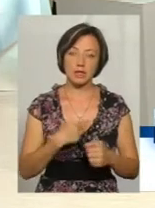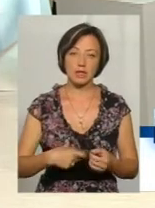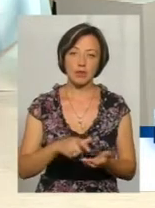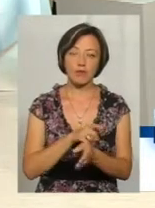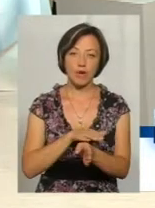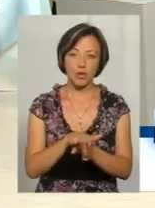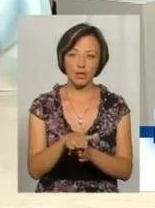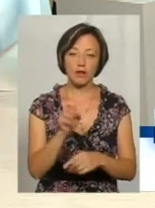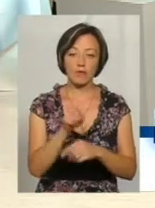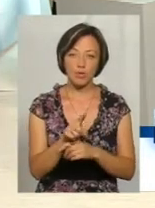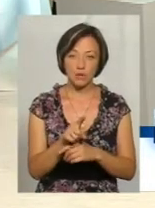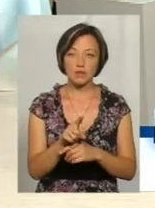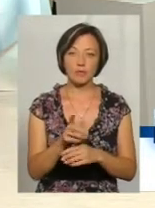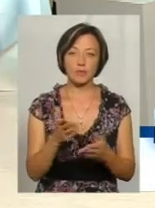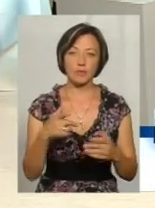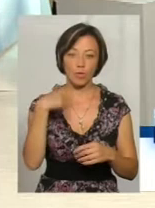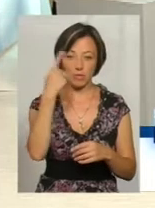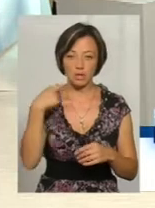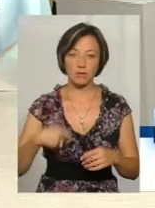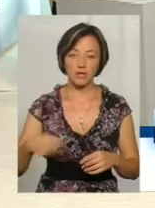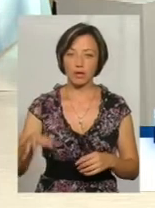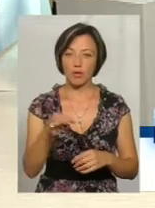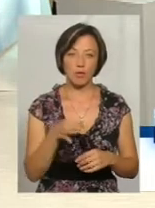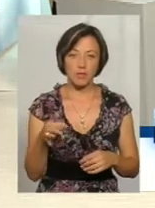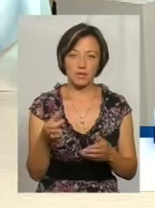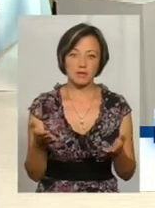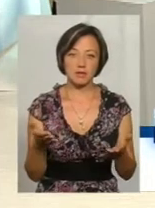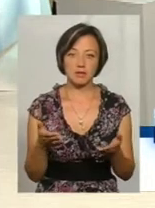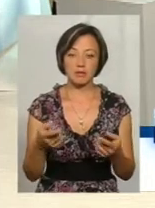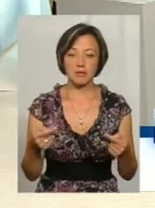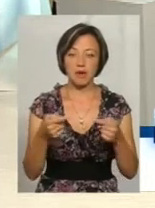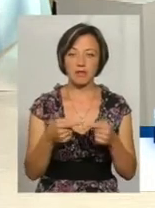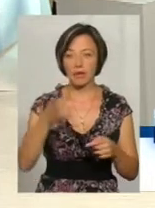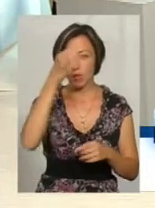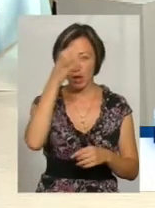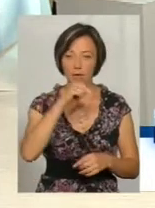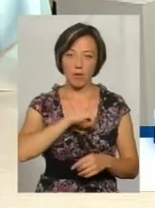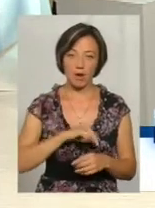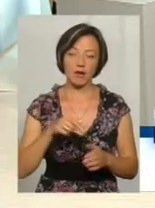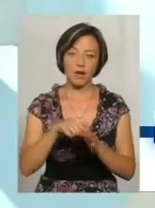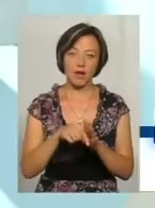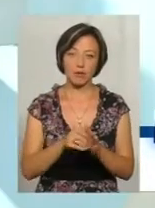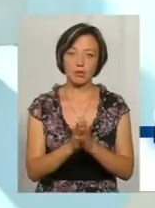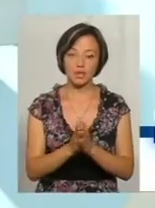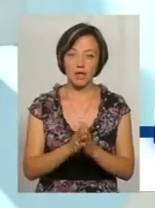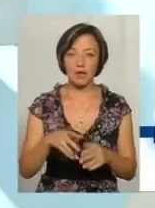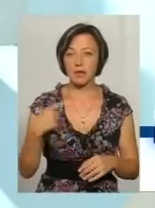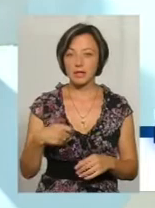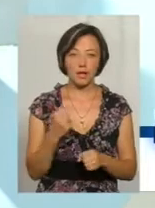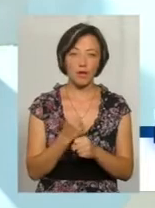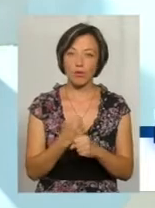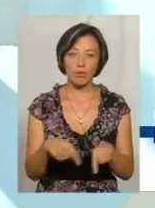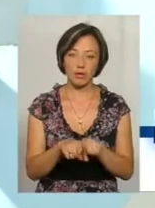виконання функції обличчя президента області в силу низьких певних інтелектуальних, моральних якостей. І просили пана президента не робити